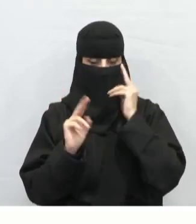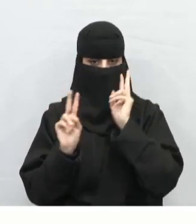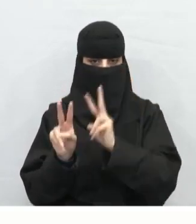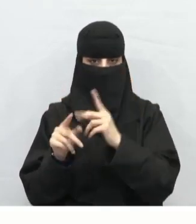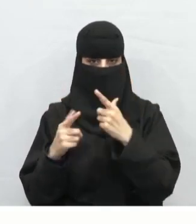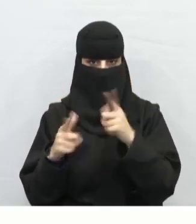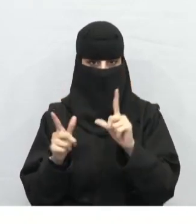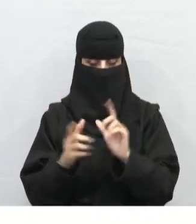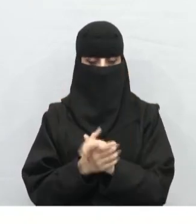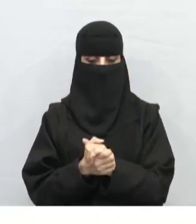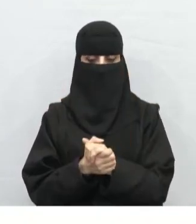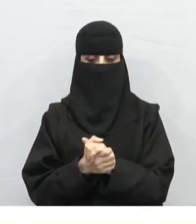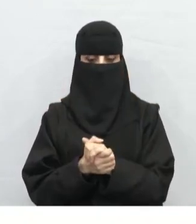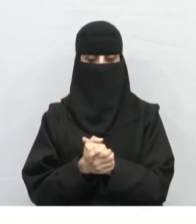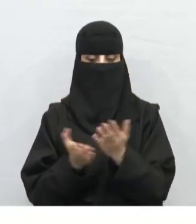نقرا هيا